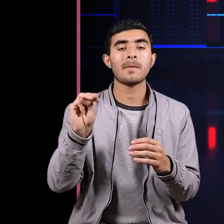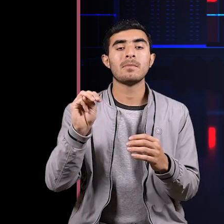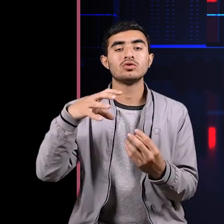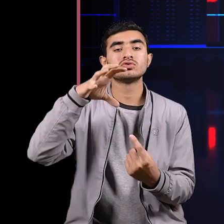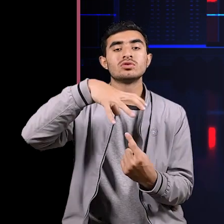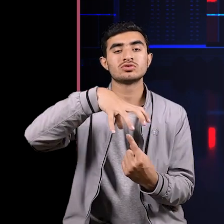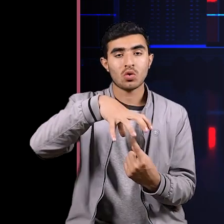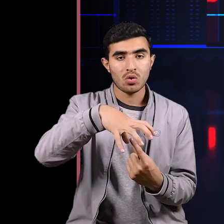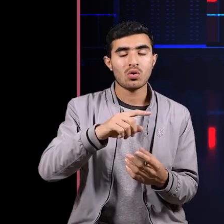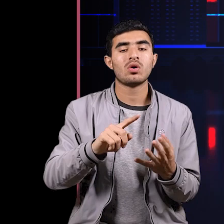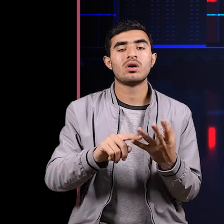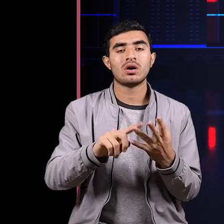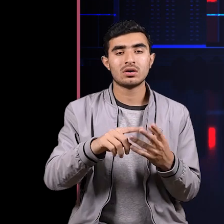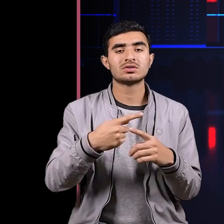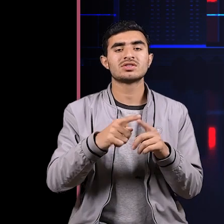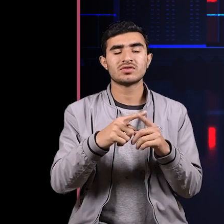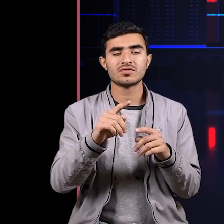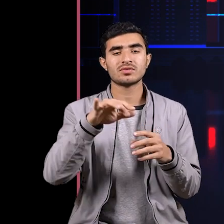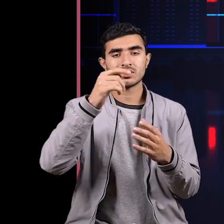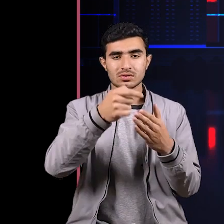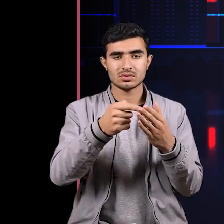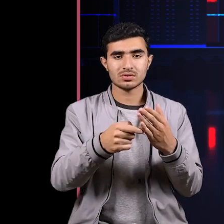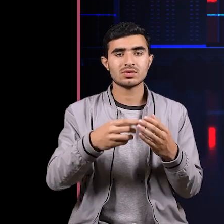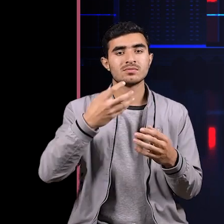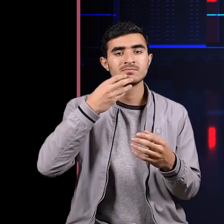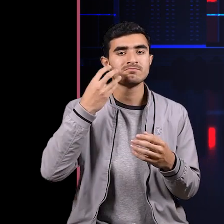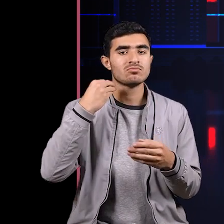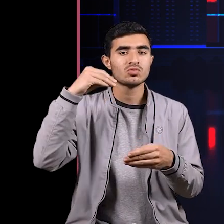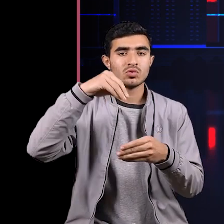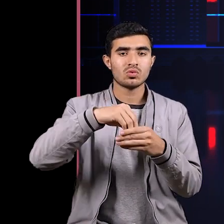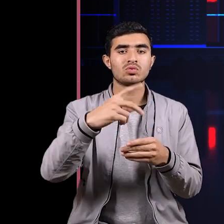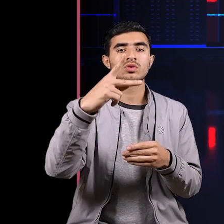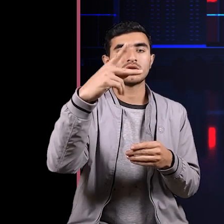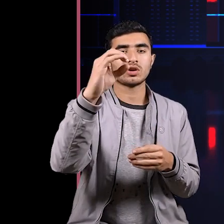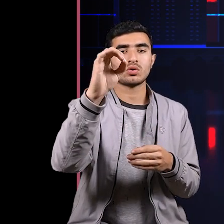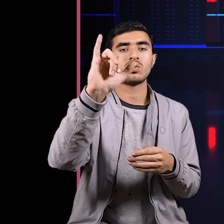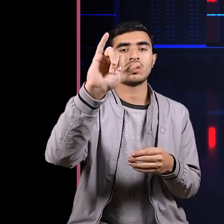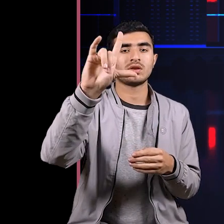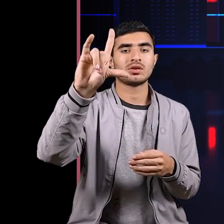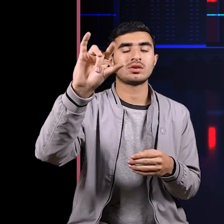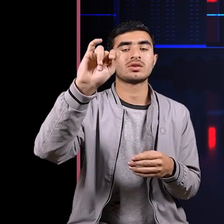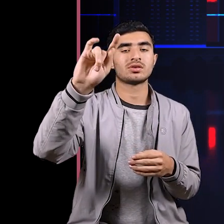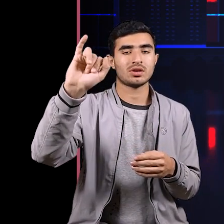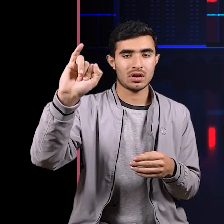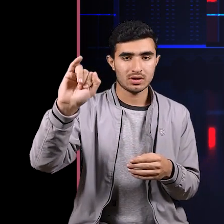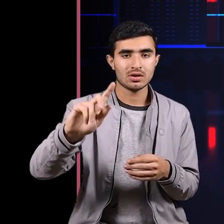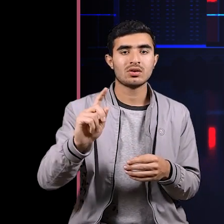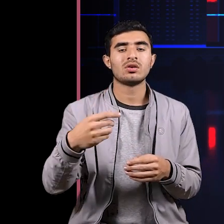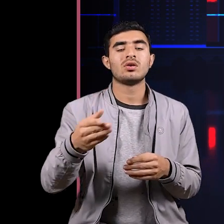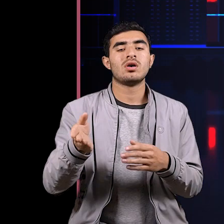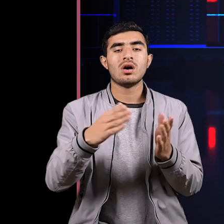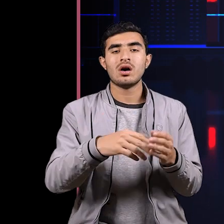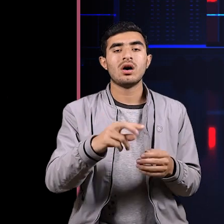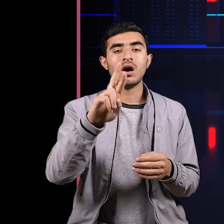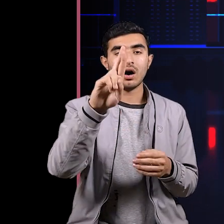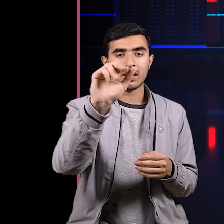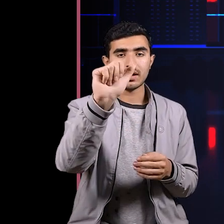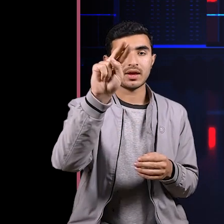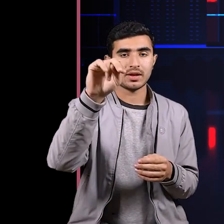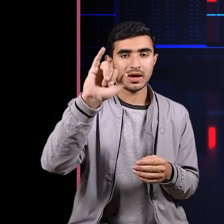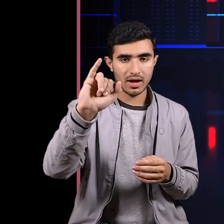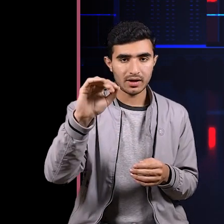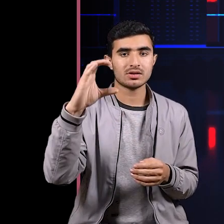भी हैं जो दुनिया भर में डिस्कस की जाती हैं, दुनिया उनकी मौतरफ है। जैसे हैदराबाद की जो चूड़ी साजी की इंडस्ट्री